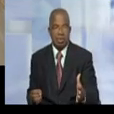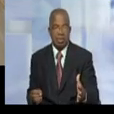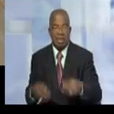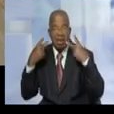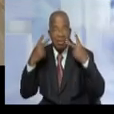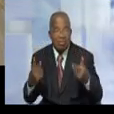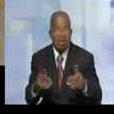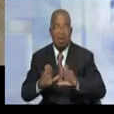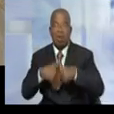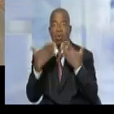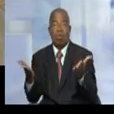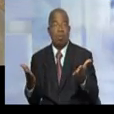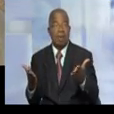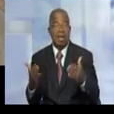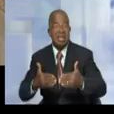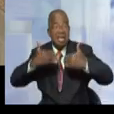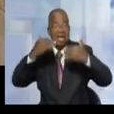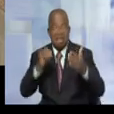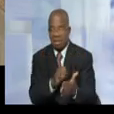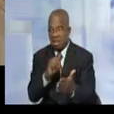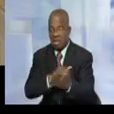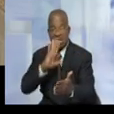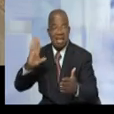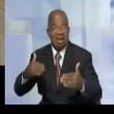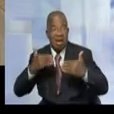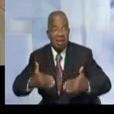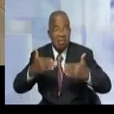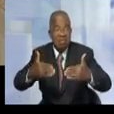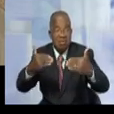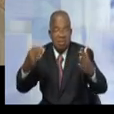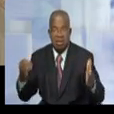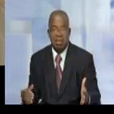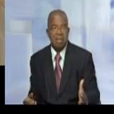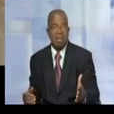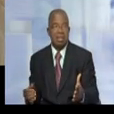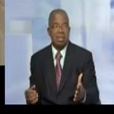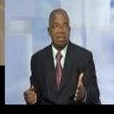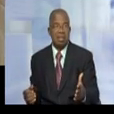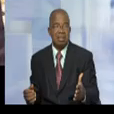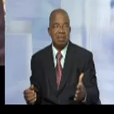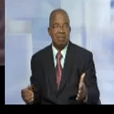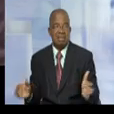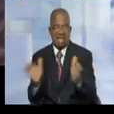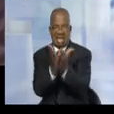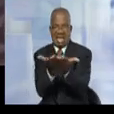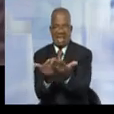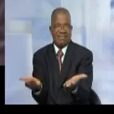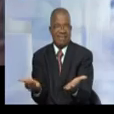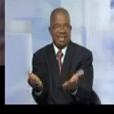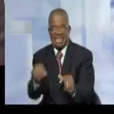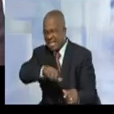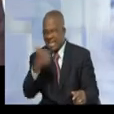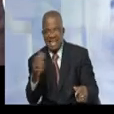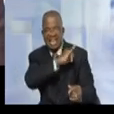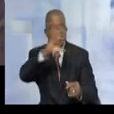évolue. Bon, pour les enseignants, je l'ai dit, les fascicules, ça n'amène plus les enfants à travailler. Certains fondateurs